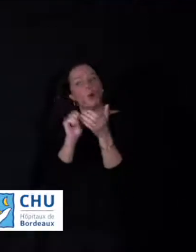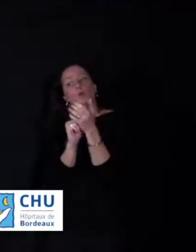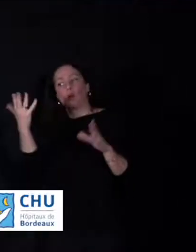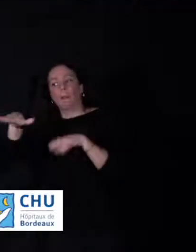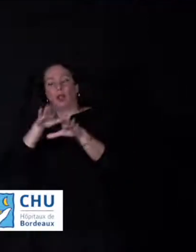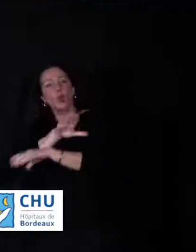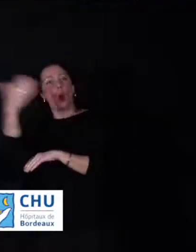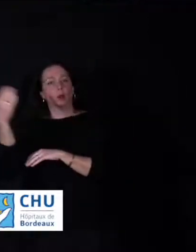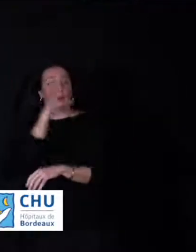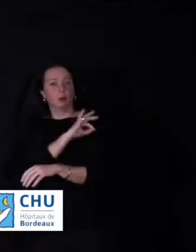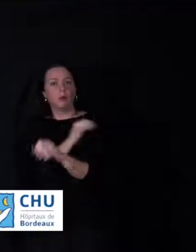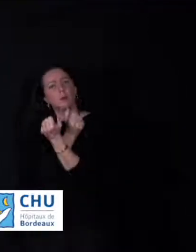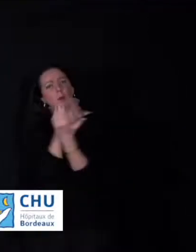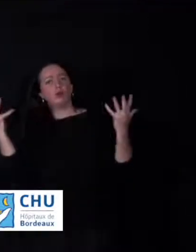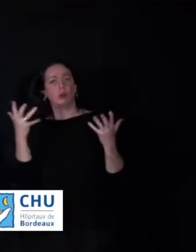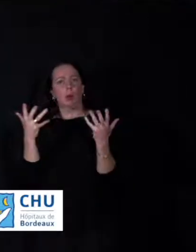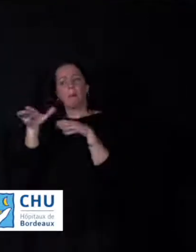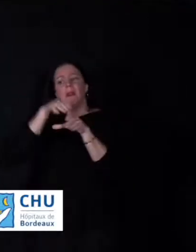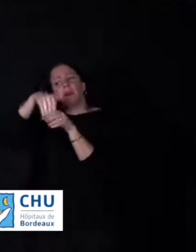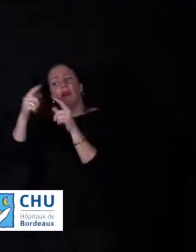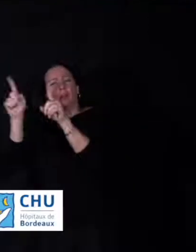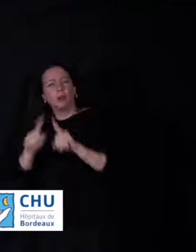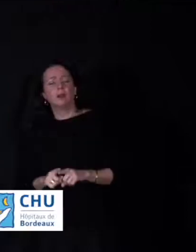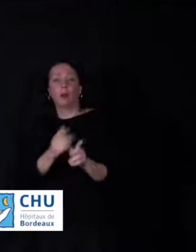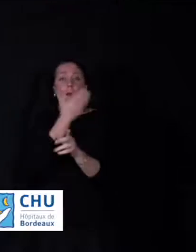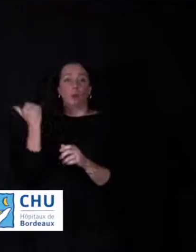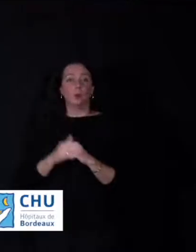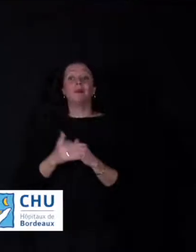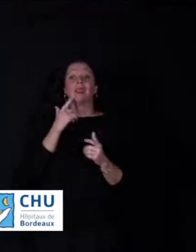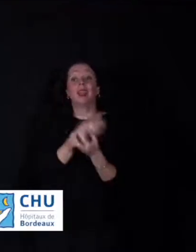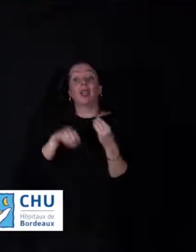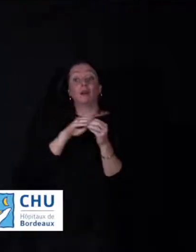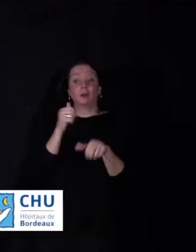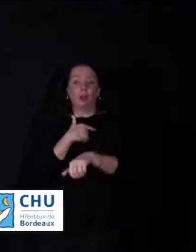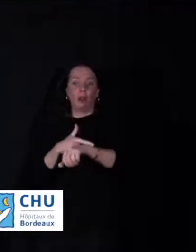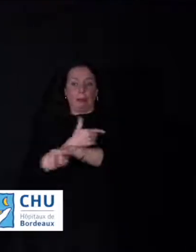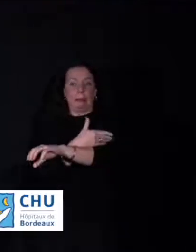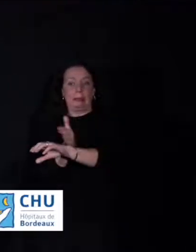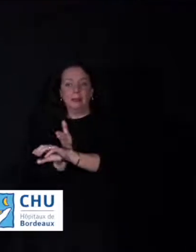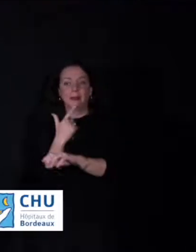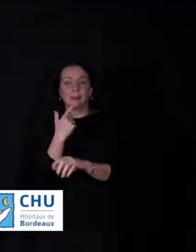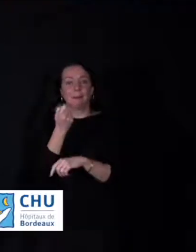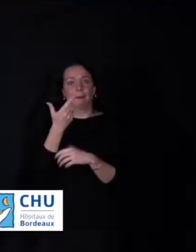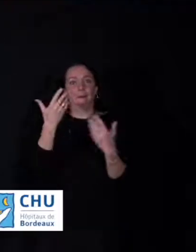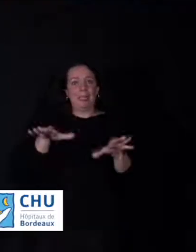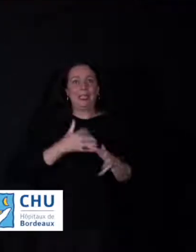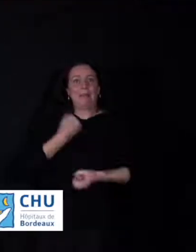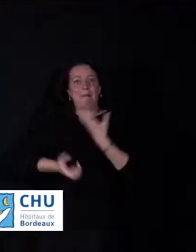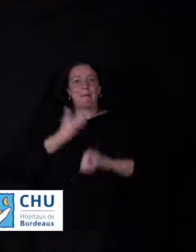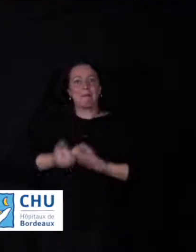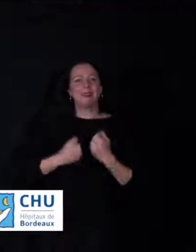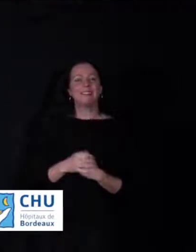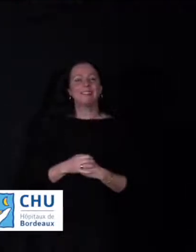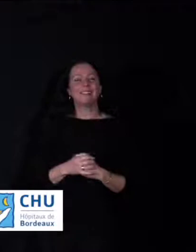vont coexister. Et juste un mot, parce que le temps m'est imparti est fini, c'était